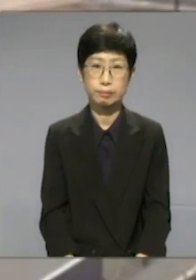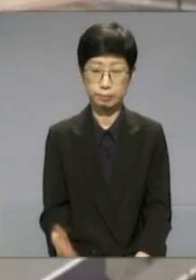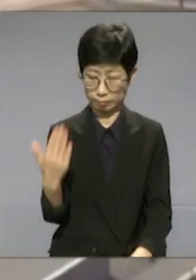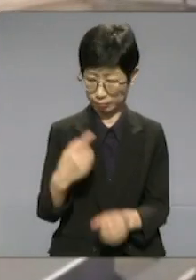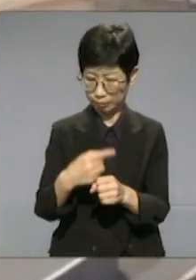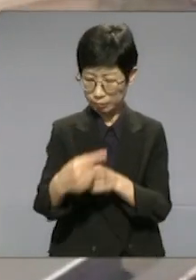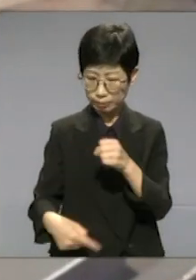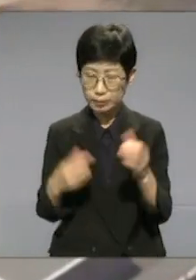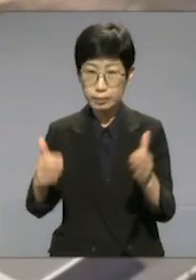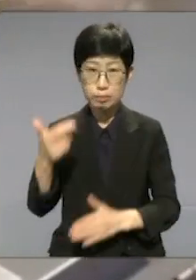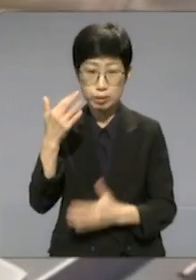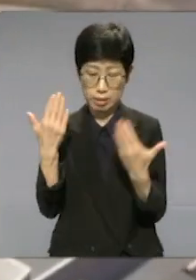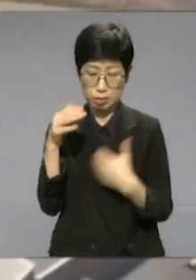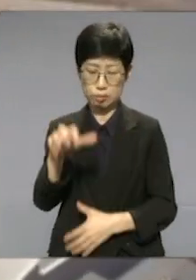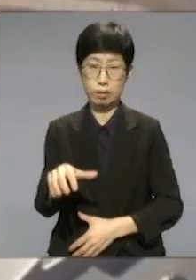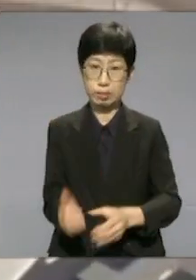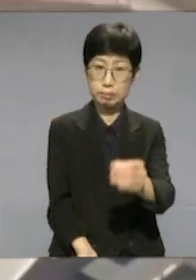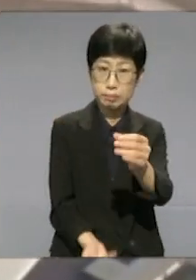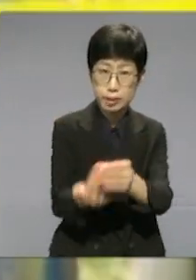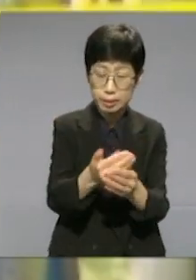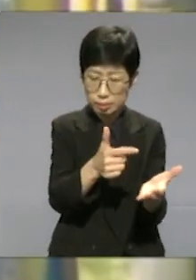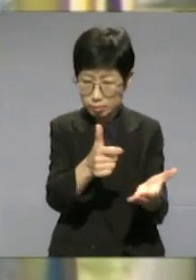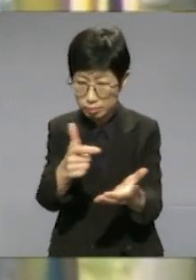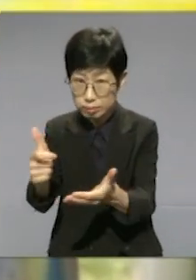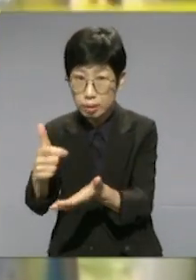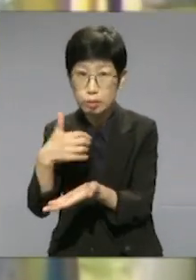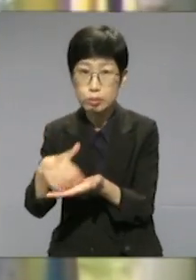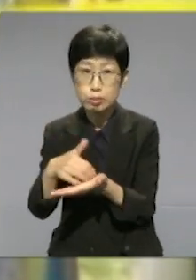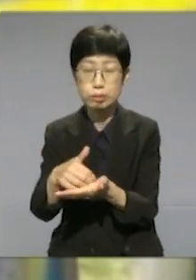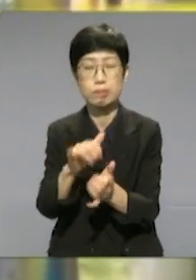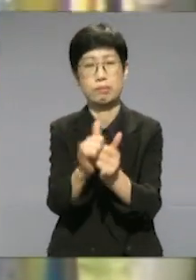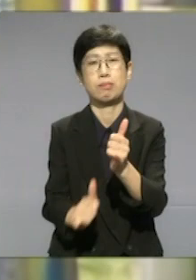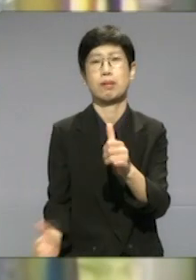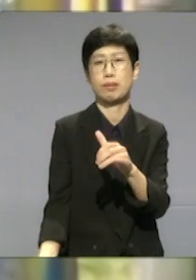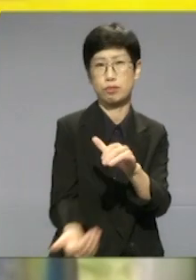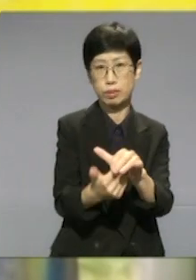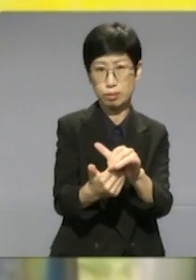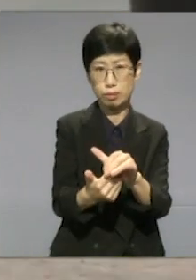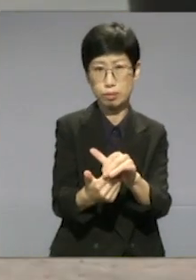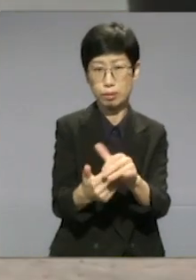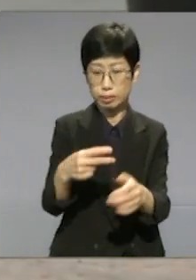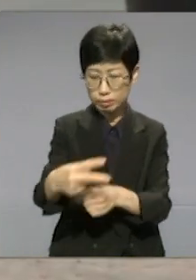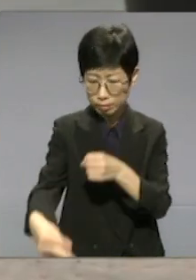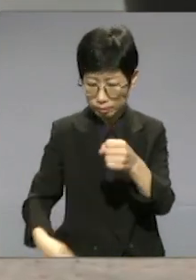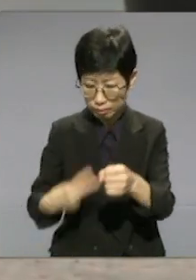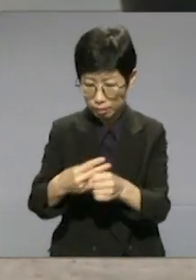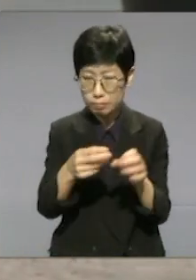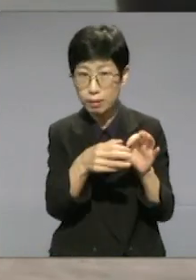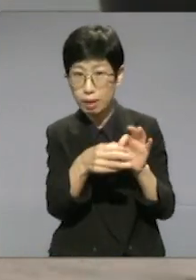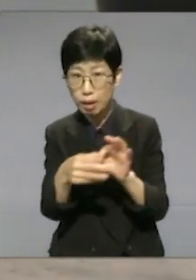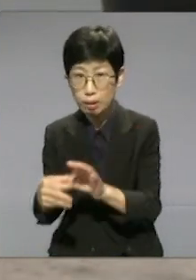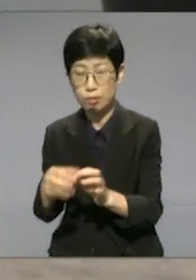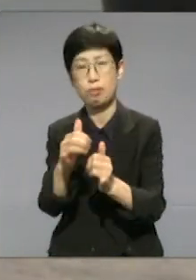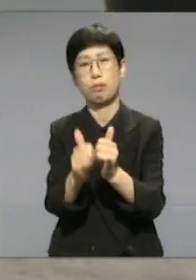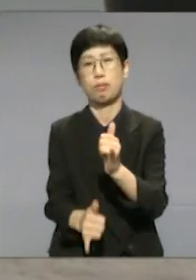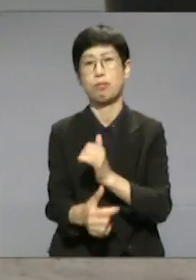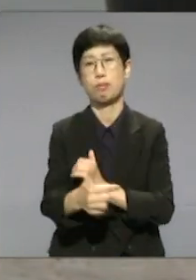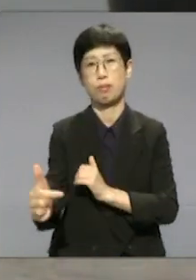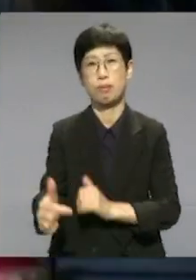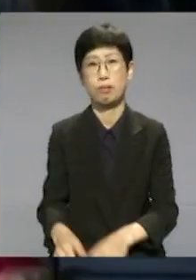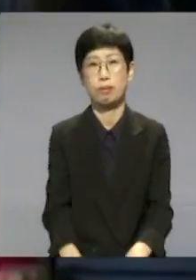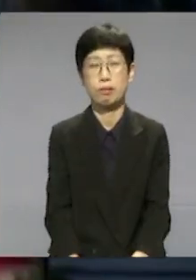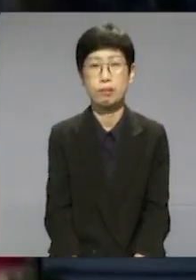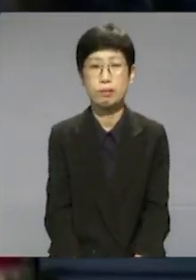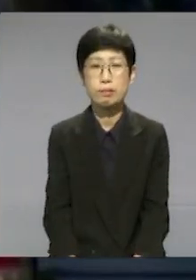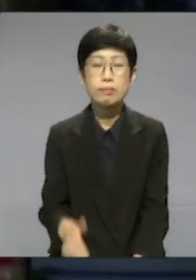지난 1년 동안 미국 학교에서 발생한 총격 사건이 사상 최대를 기록하면서 2년 연속 집계치를 경신한 것으로 나타났습니다